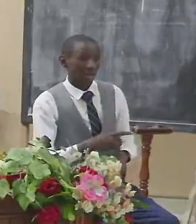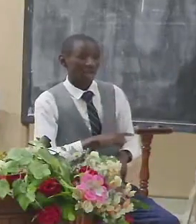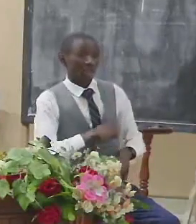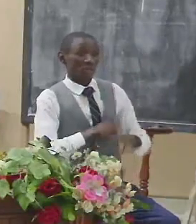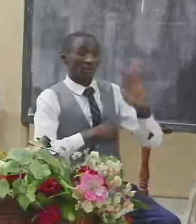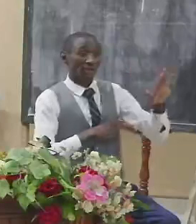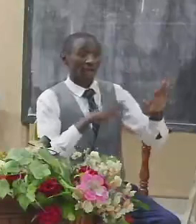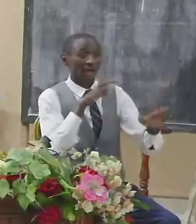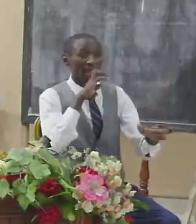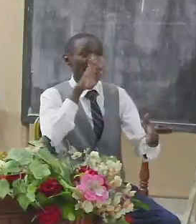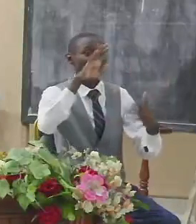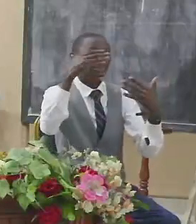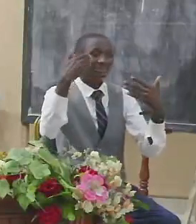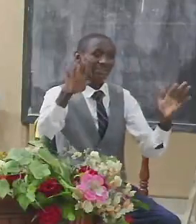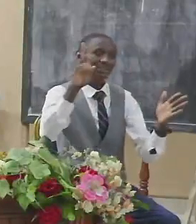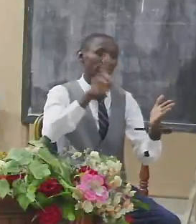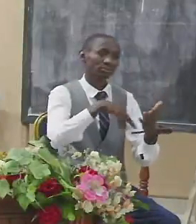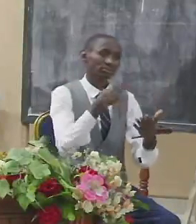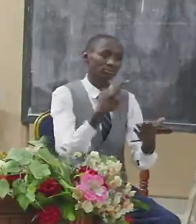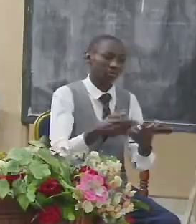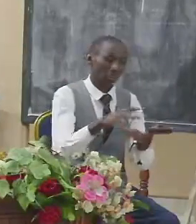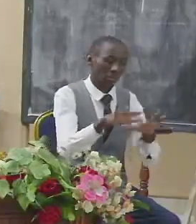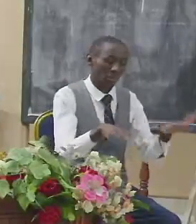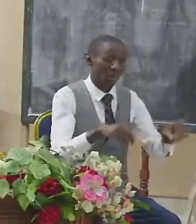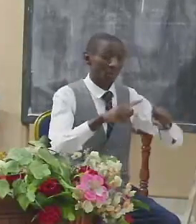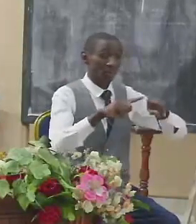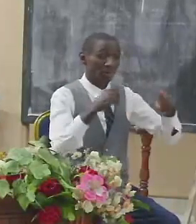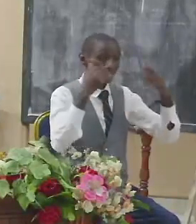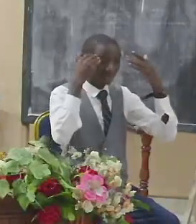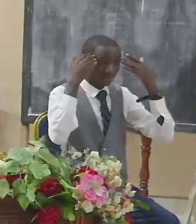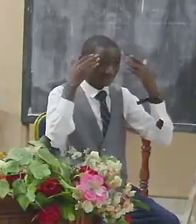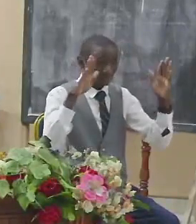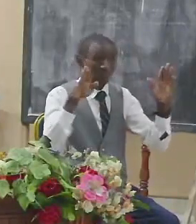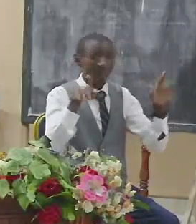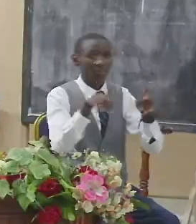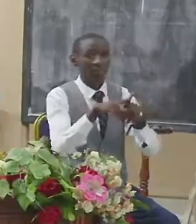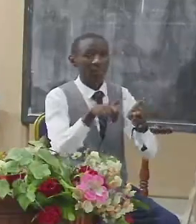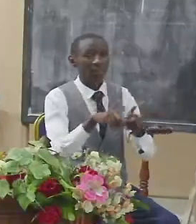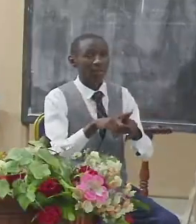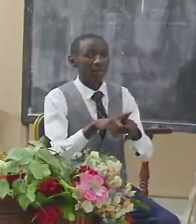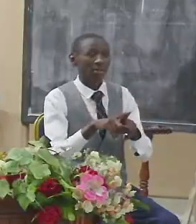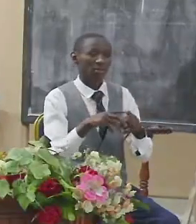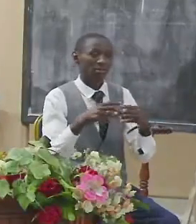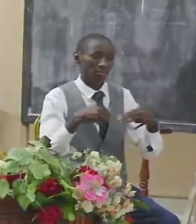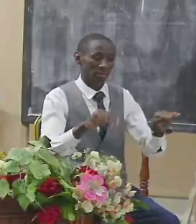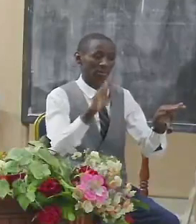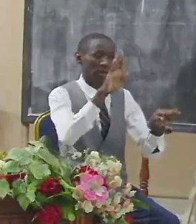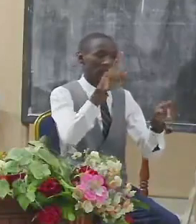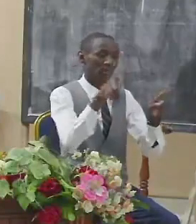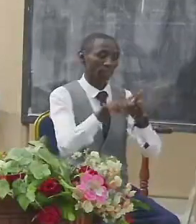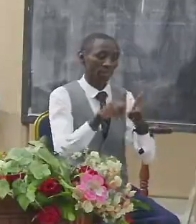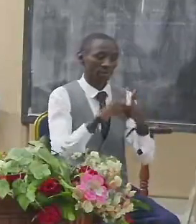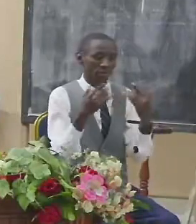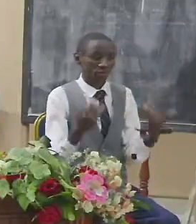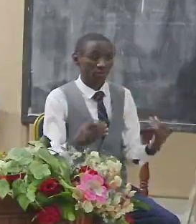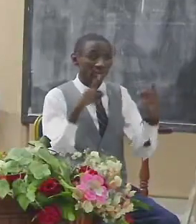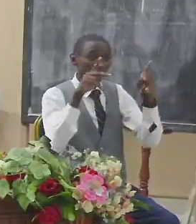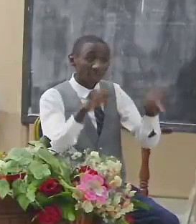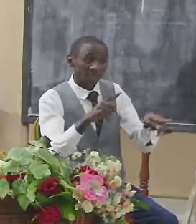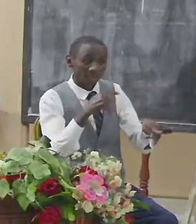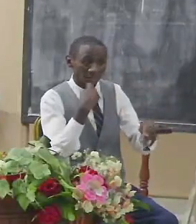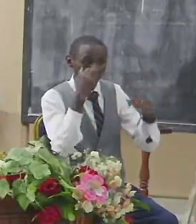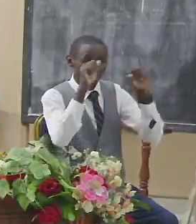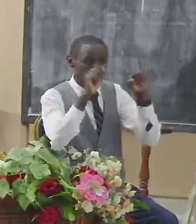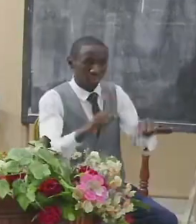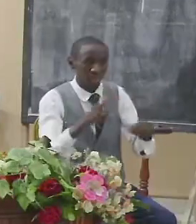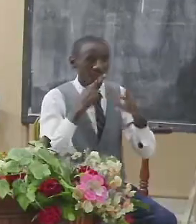yao ilisha zama. Moi je sais pas ton état ce soir. Mimi sijue hali yako jioni ya leo. Des gens qui peuvent répondre.